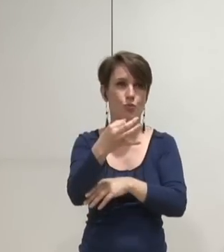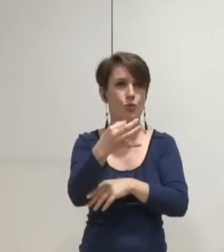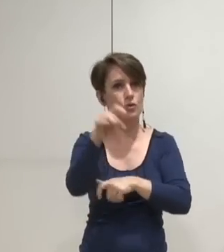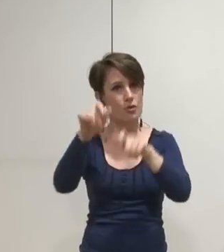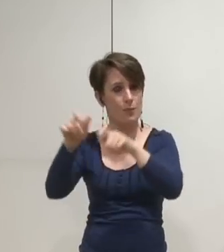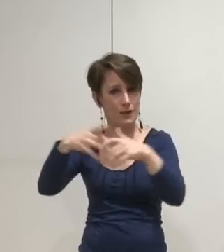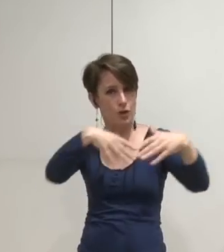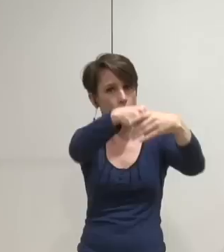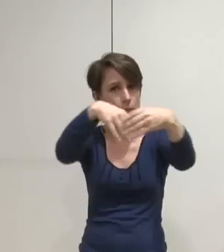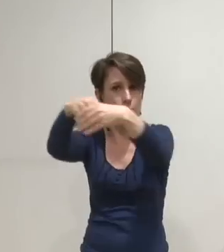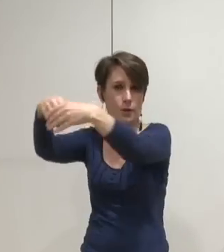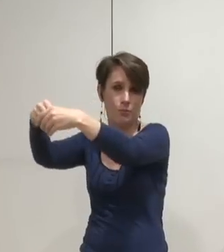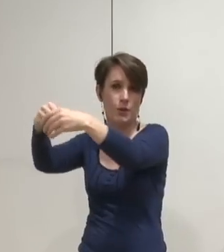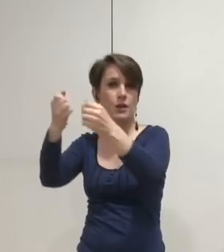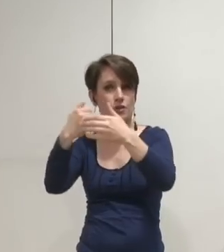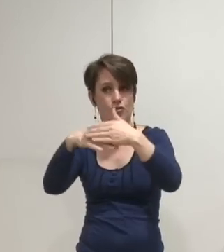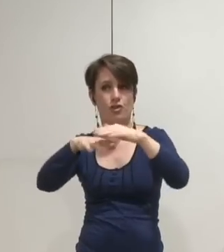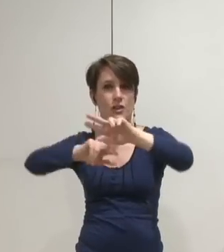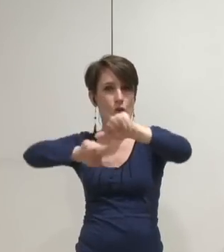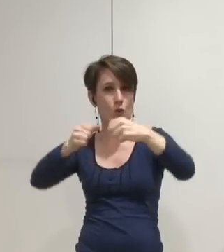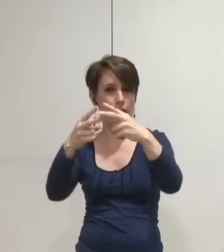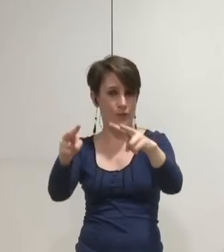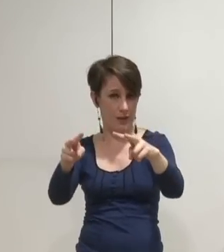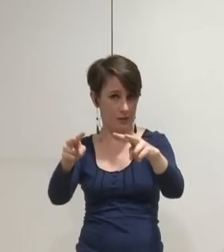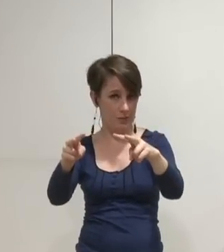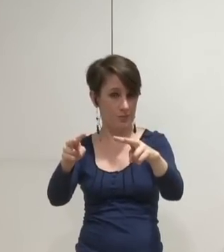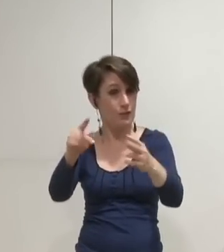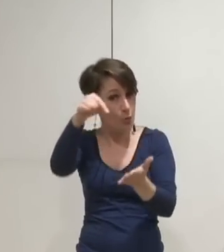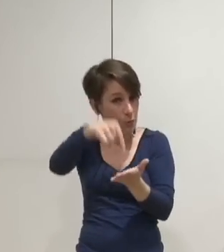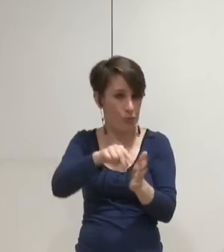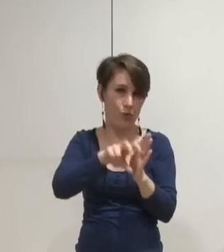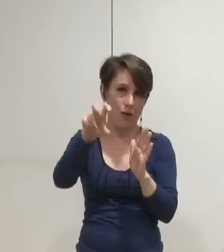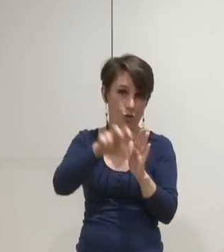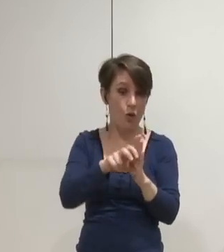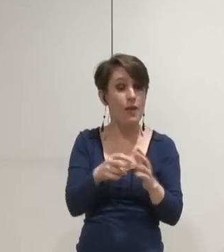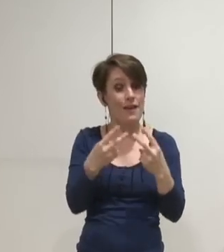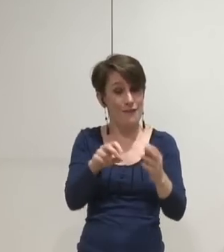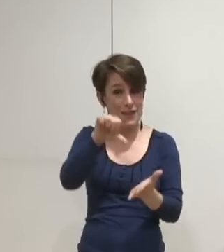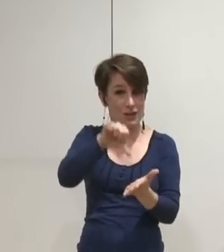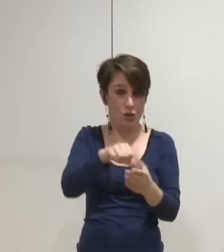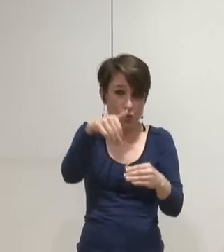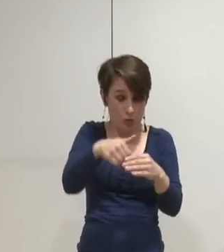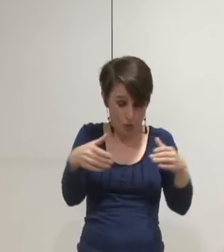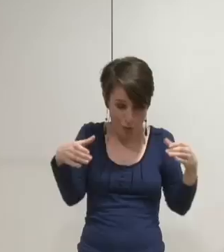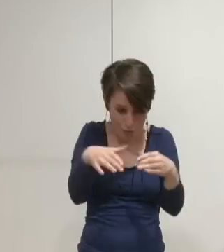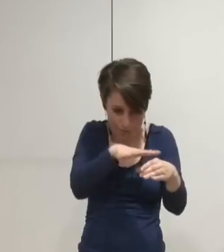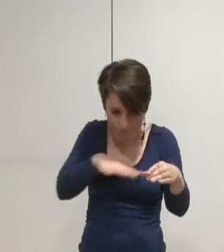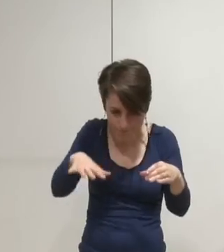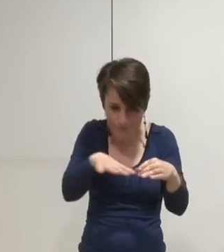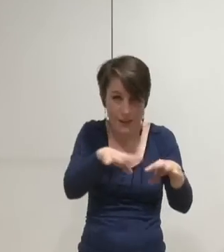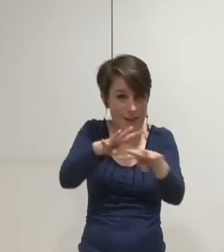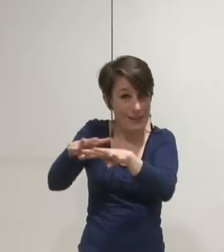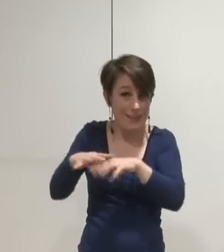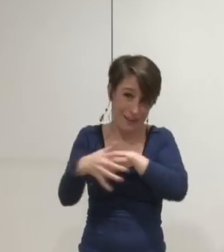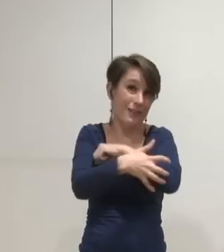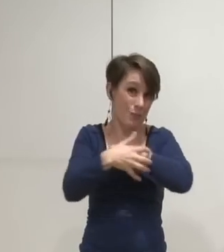de ville de la métropole grenobloise qui vivent à Grenoble notre ville centre concentre comme souvent des quartiers